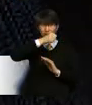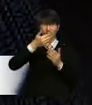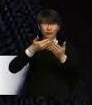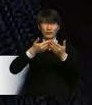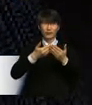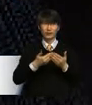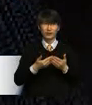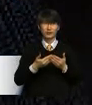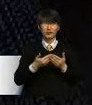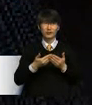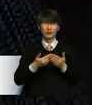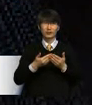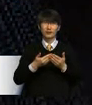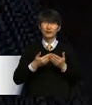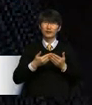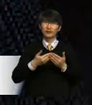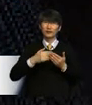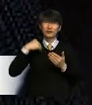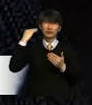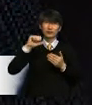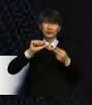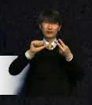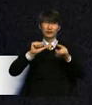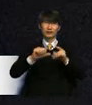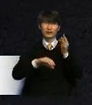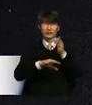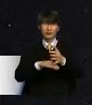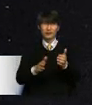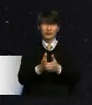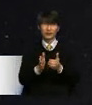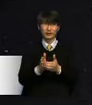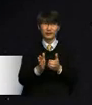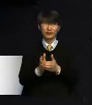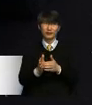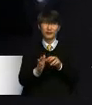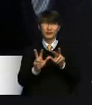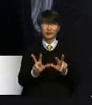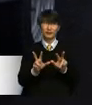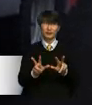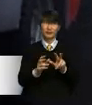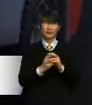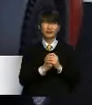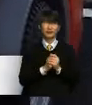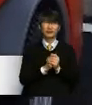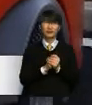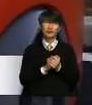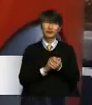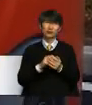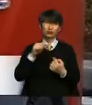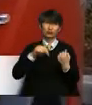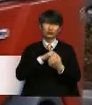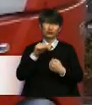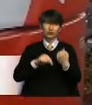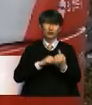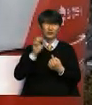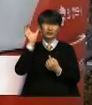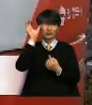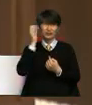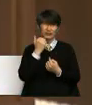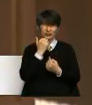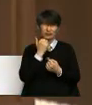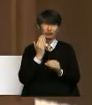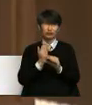받아서 의정부에 5대를 구입이 되어 있어요. 그래서 지금 운행 대기 중에